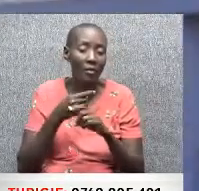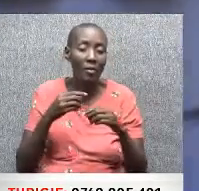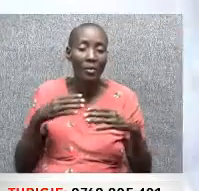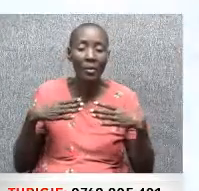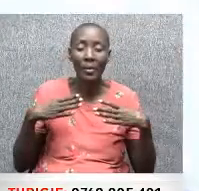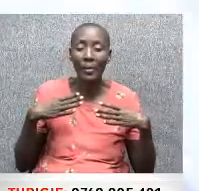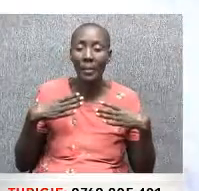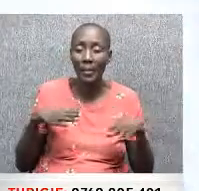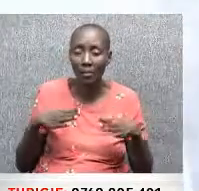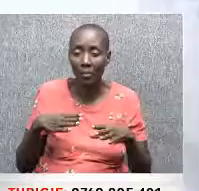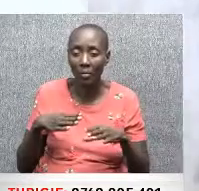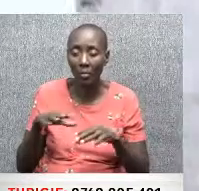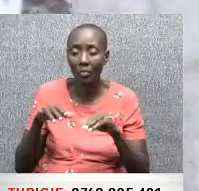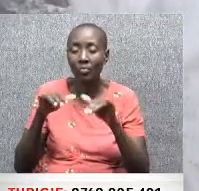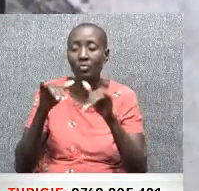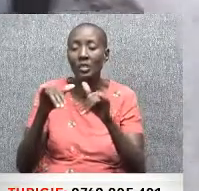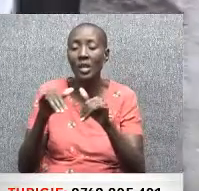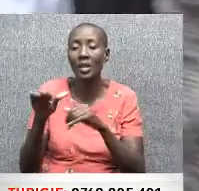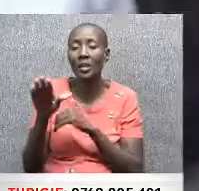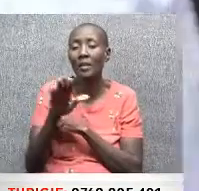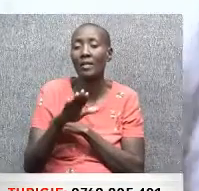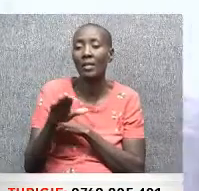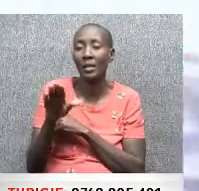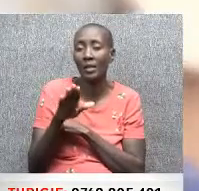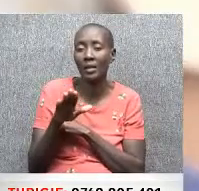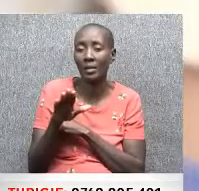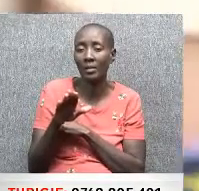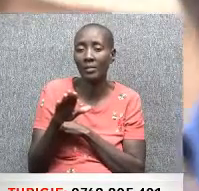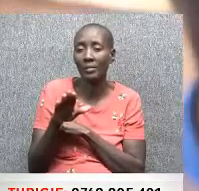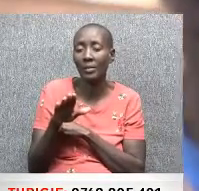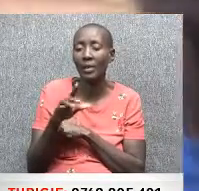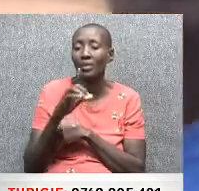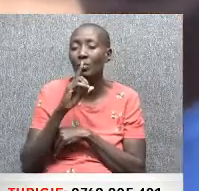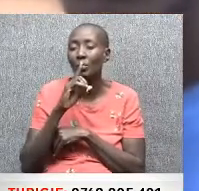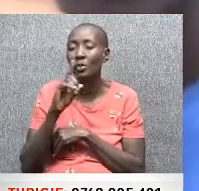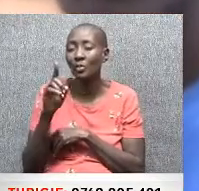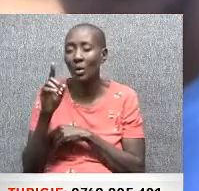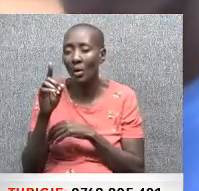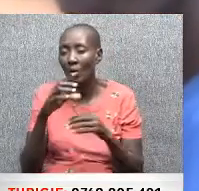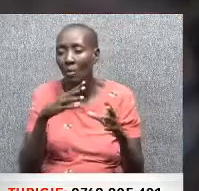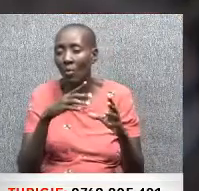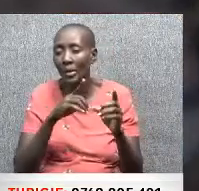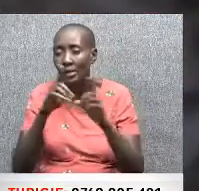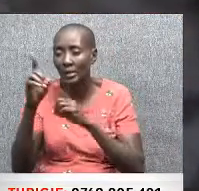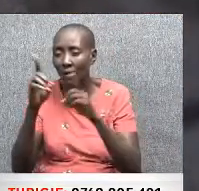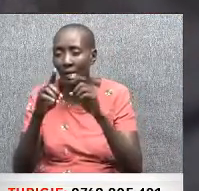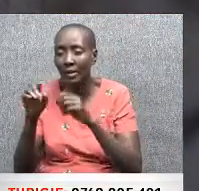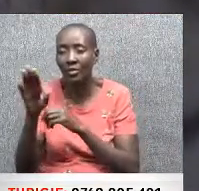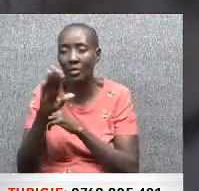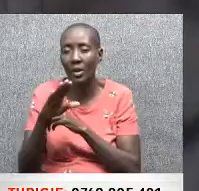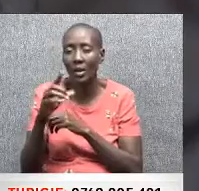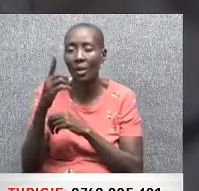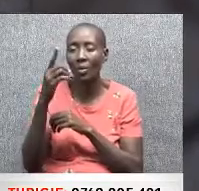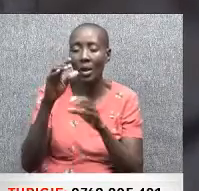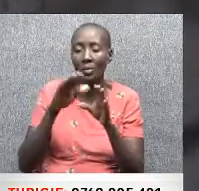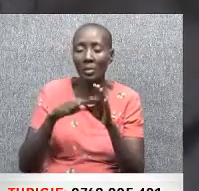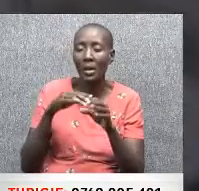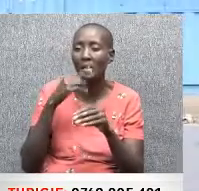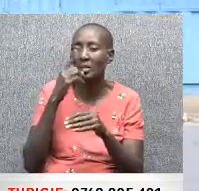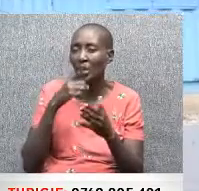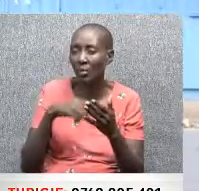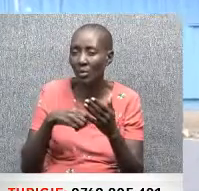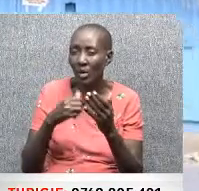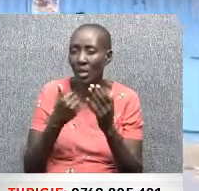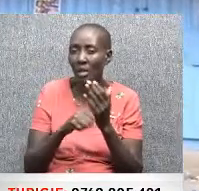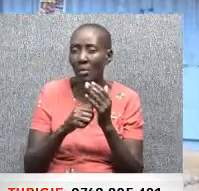kilio hicho tulielekea kwenye maeneo hayo. Kulingana na mkazi mmoja wa eneo hilo, anaeleza kuwa uhaba wa maji umeleta